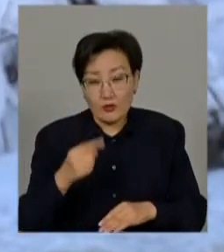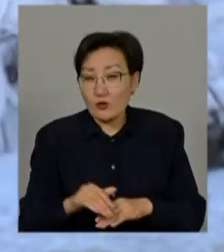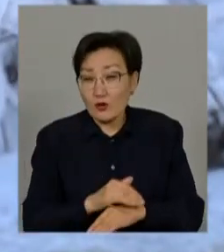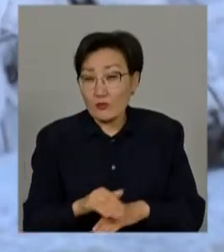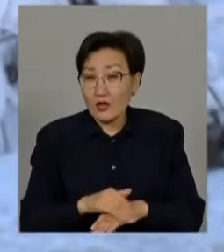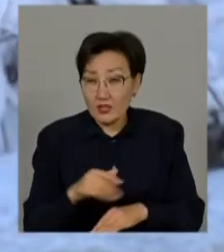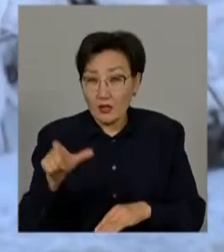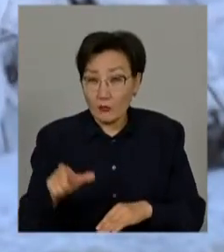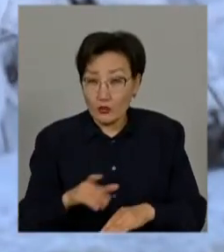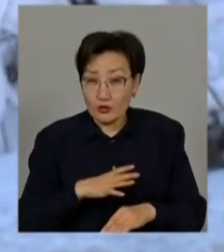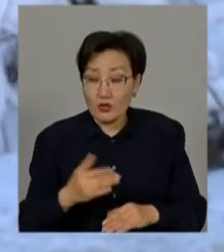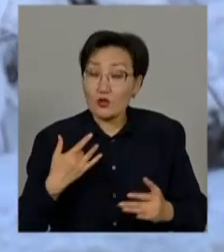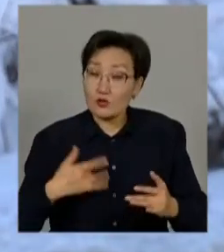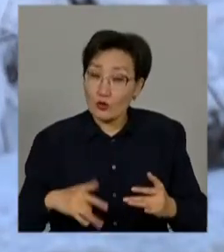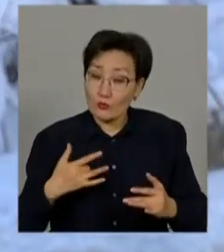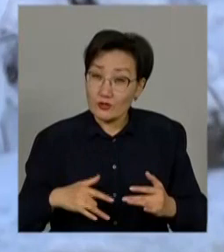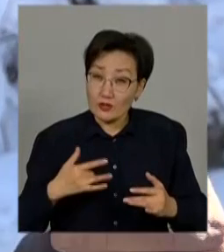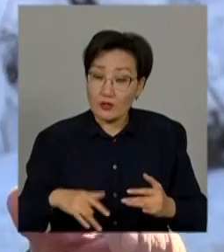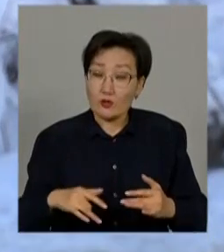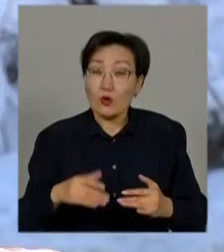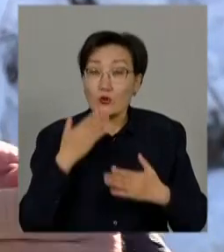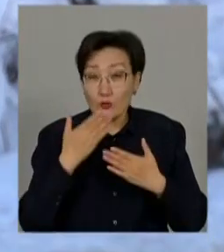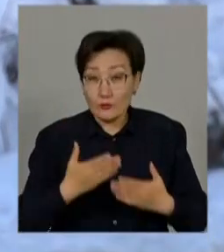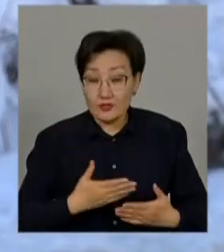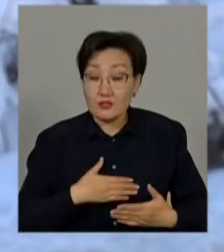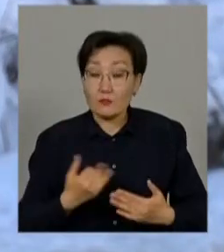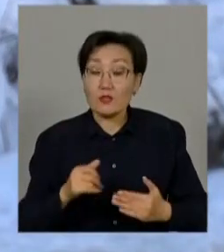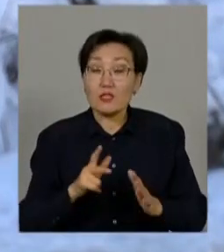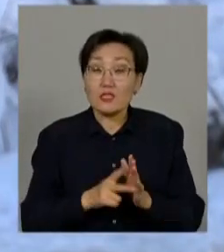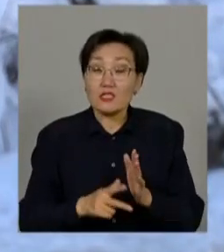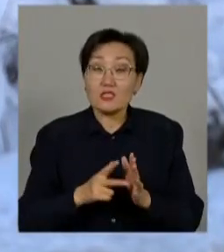айтқанда. Өзі мұна домбыраны серік еткен. Мен